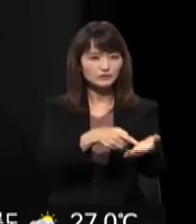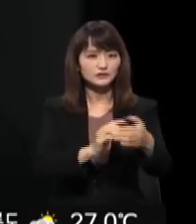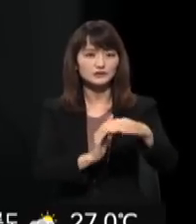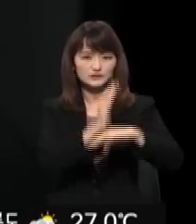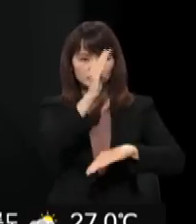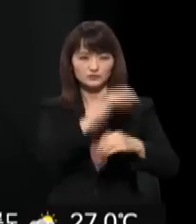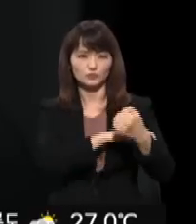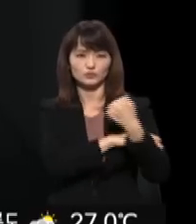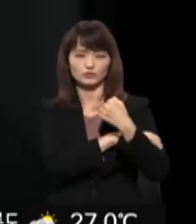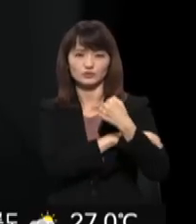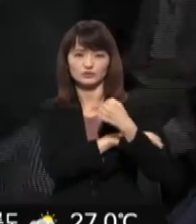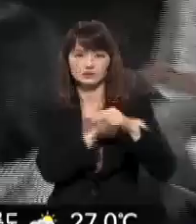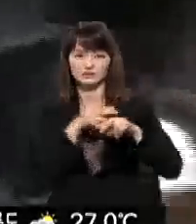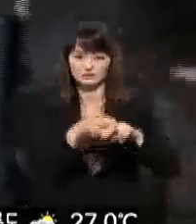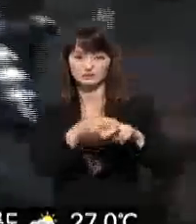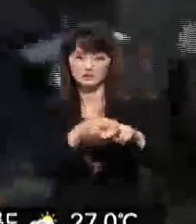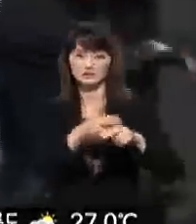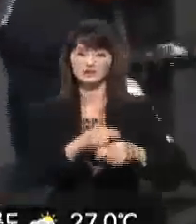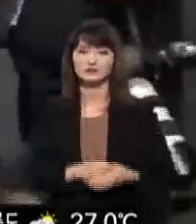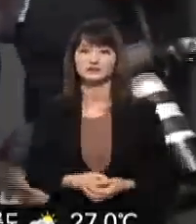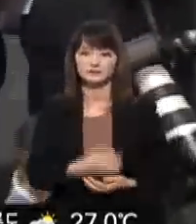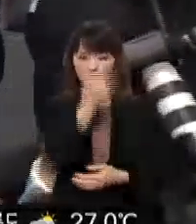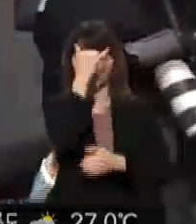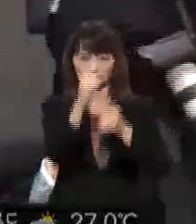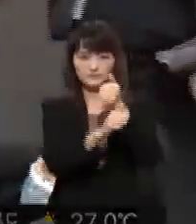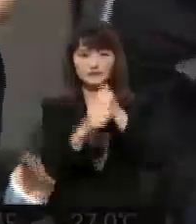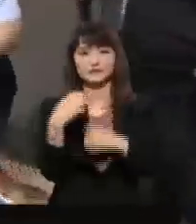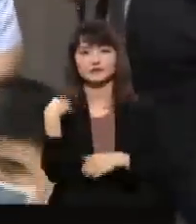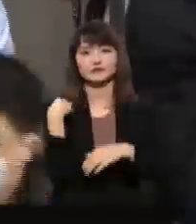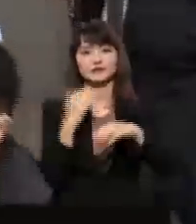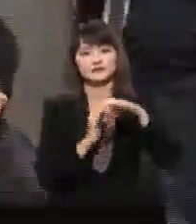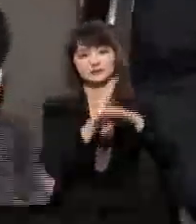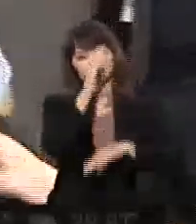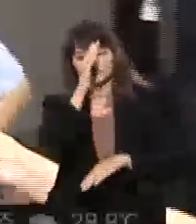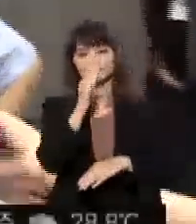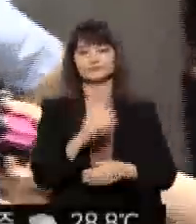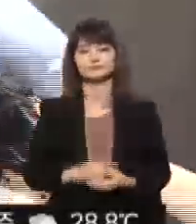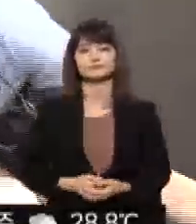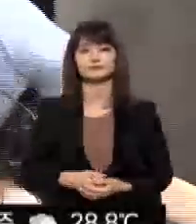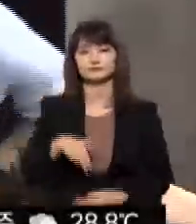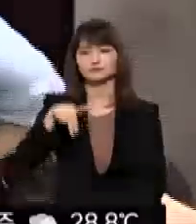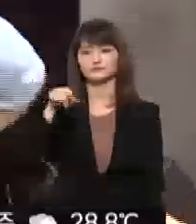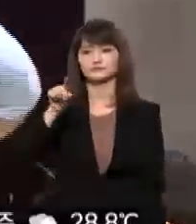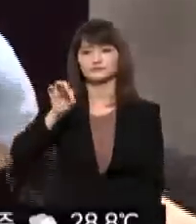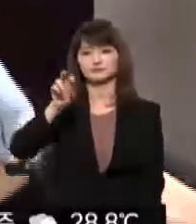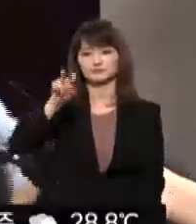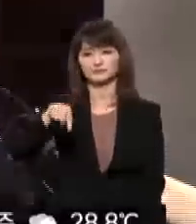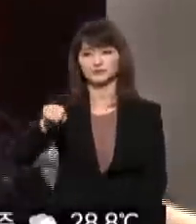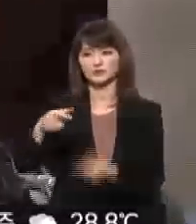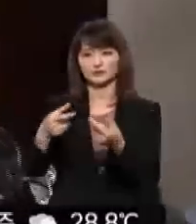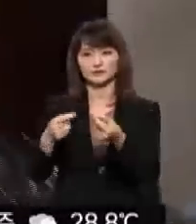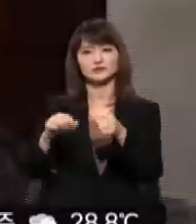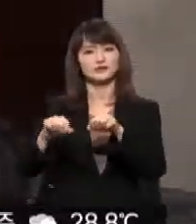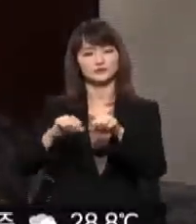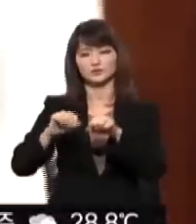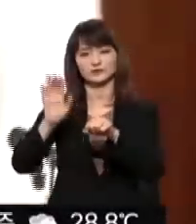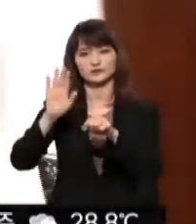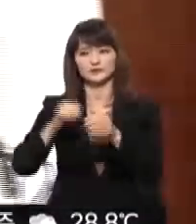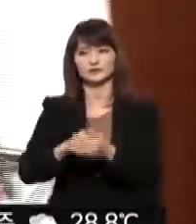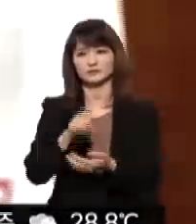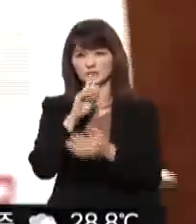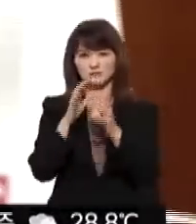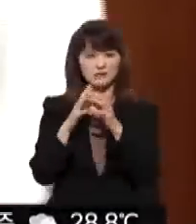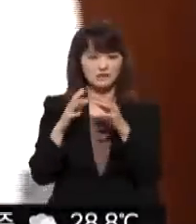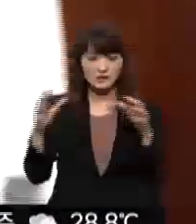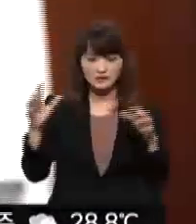월권이다 윤리가 할 수 있는 권한이나 기능을 넘어서는거다라고 보고 정무적으로도 그렇게 안 할 것 같아요 그 긁어